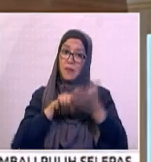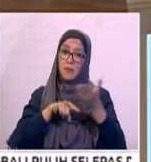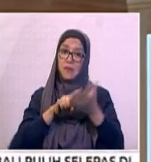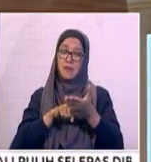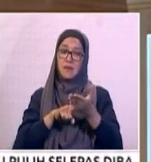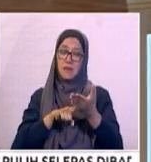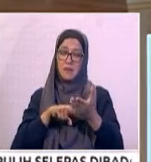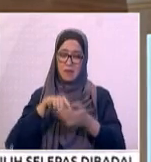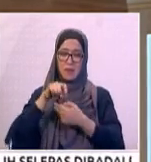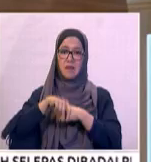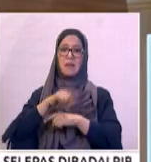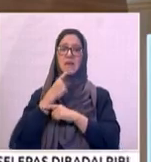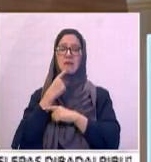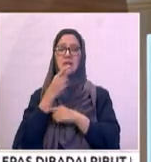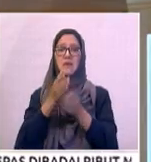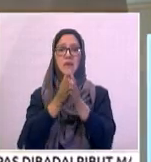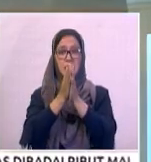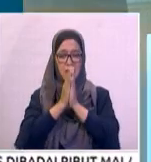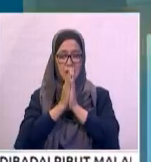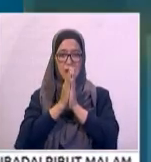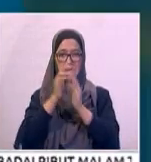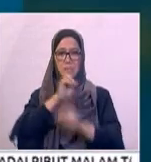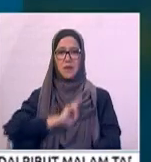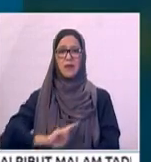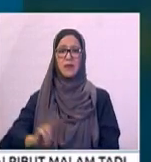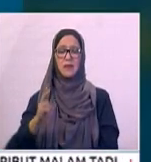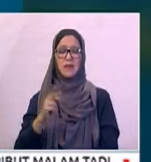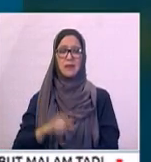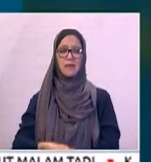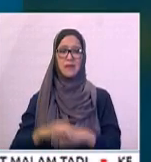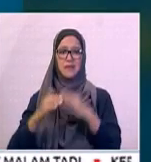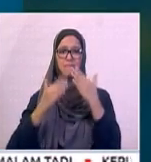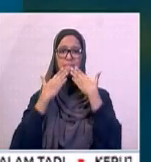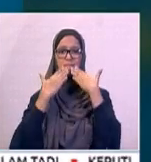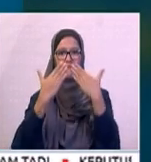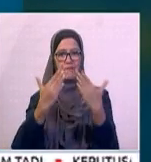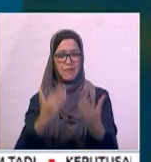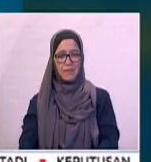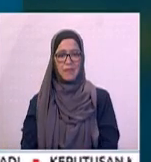oleh agama kita. Sekian, terima kasih.